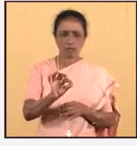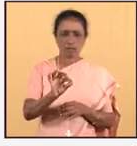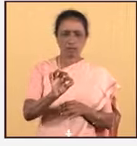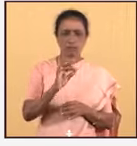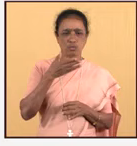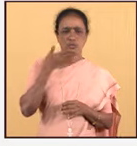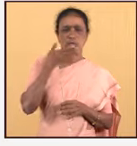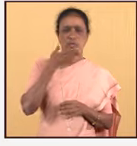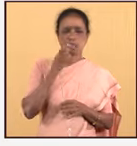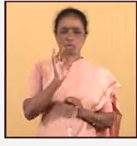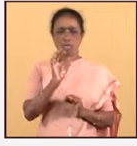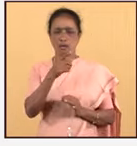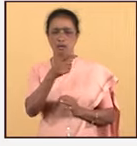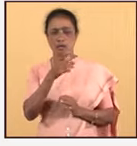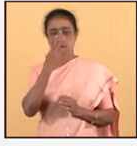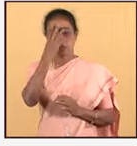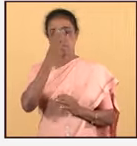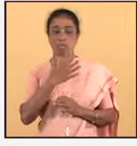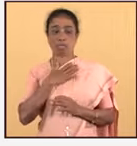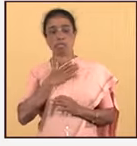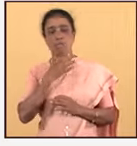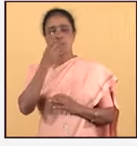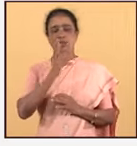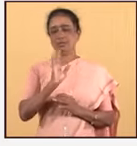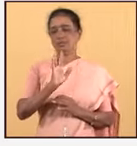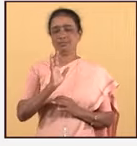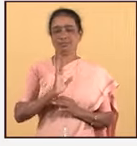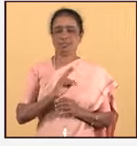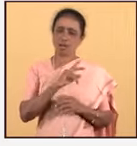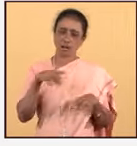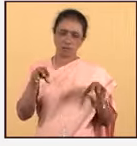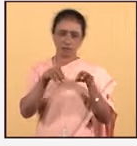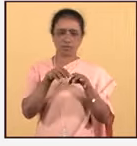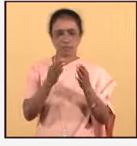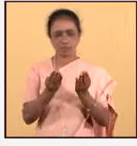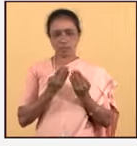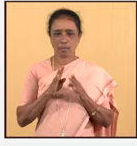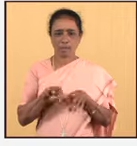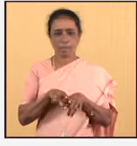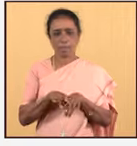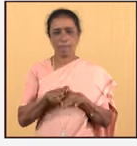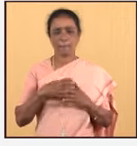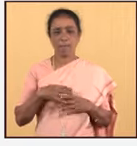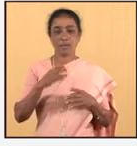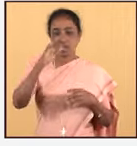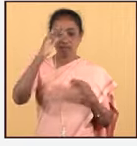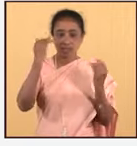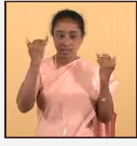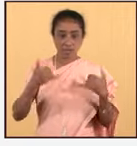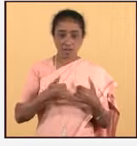சமயத்துக்கு சிறப்பு ஆதரவு, அதாவது ஸ்பெஷல் ஸ்டேட்டஸ் எதுவுமே அரசாங்கம் கொடுக்கல. அதாவது இந்தியாவில் வாழக்கூடிய